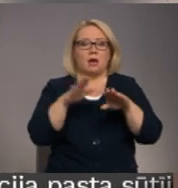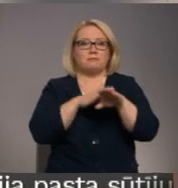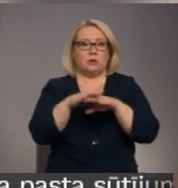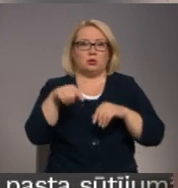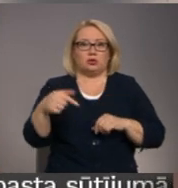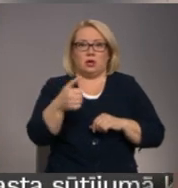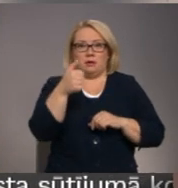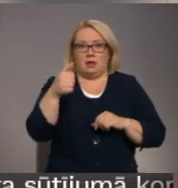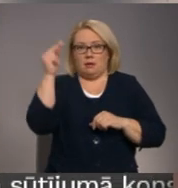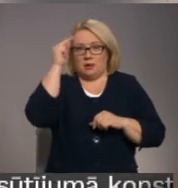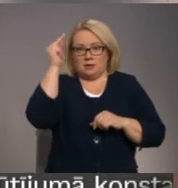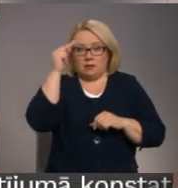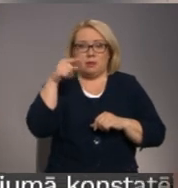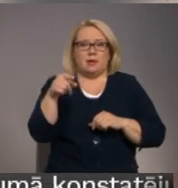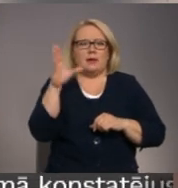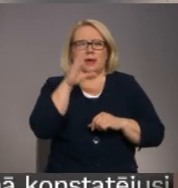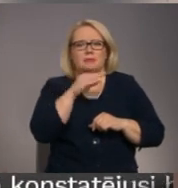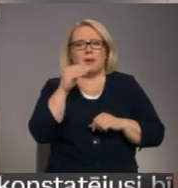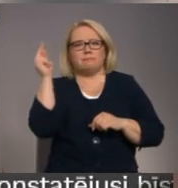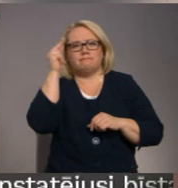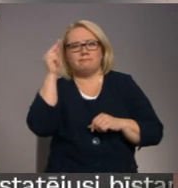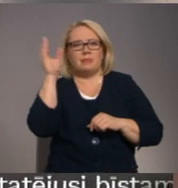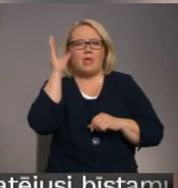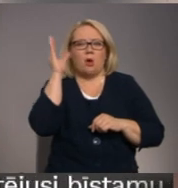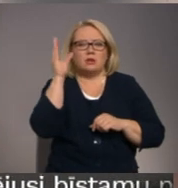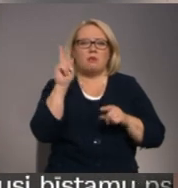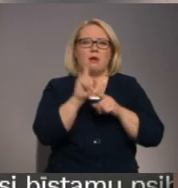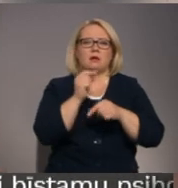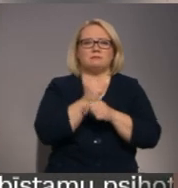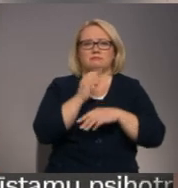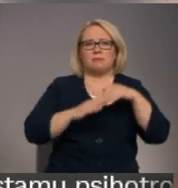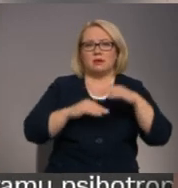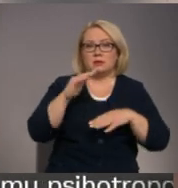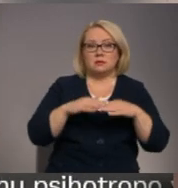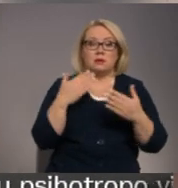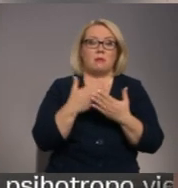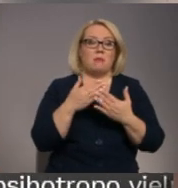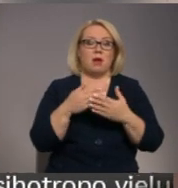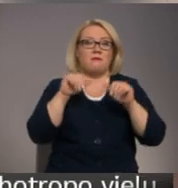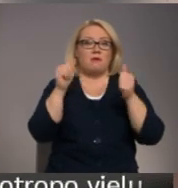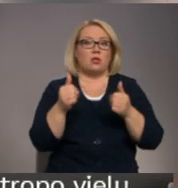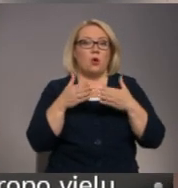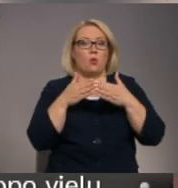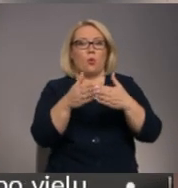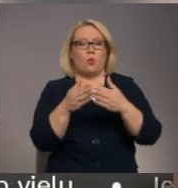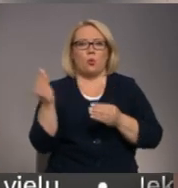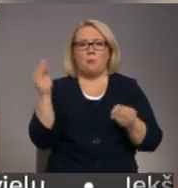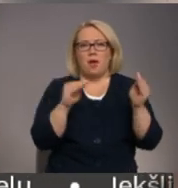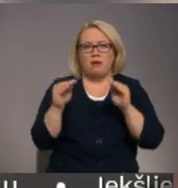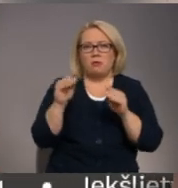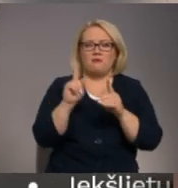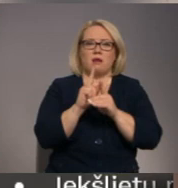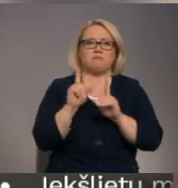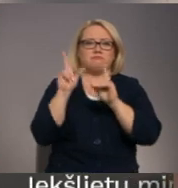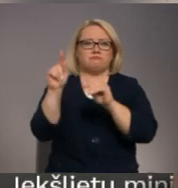gada. Ir iespēja iegūt teorētiskās zināšanas un darboties praktiskās nodarbībās, piemēram, veidot kuģu maketus vai arī